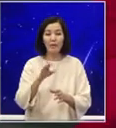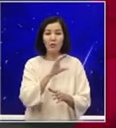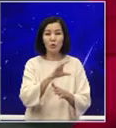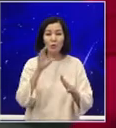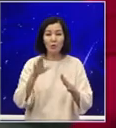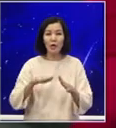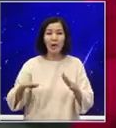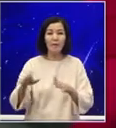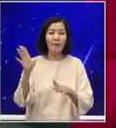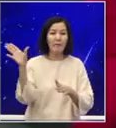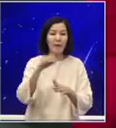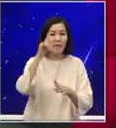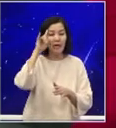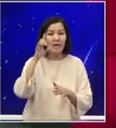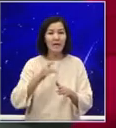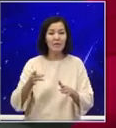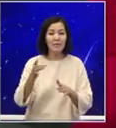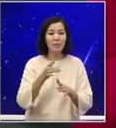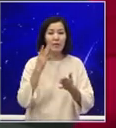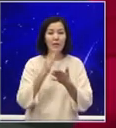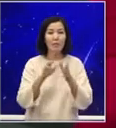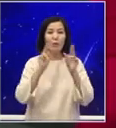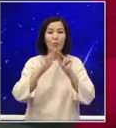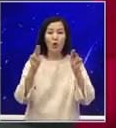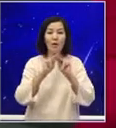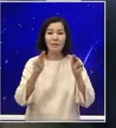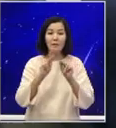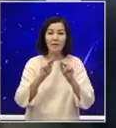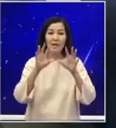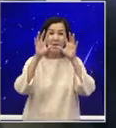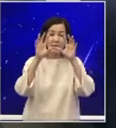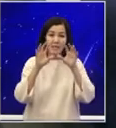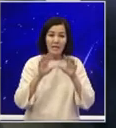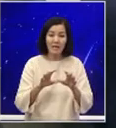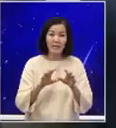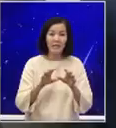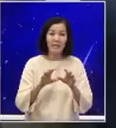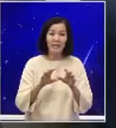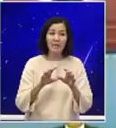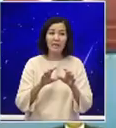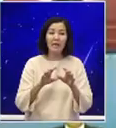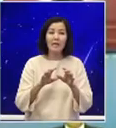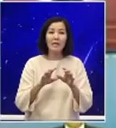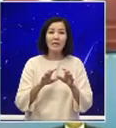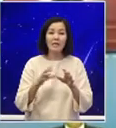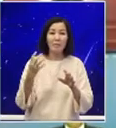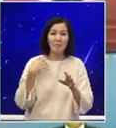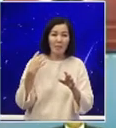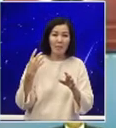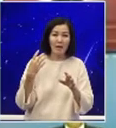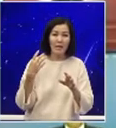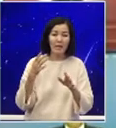емес, бүкіл республикада бар мәселе. Мұғалімдер мәртебесінің сақталмауы, шендінің халықпен санаспауы, су